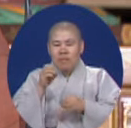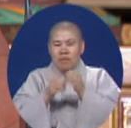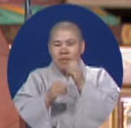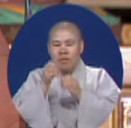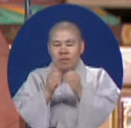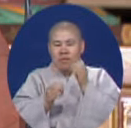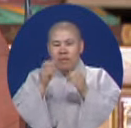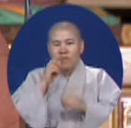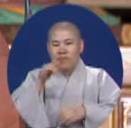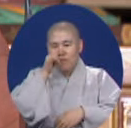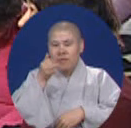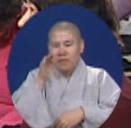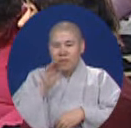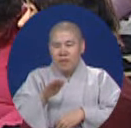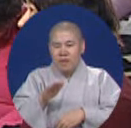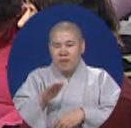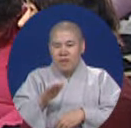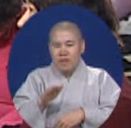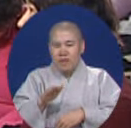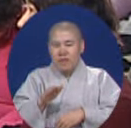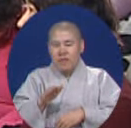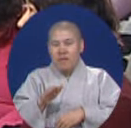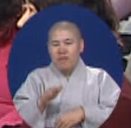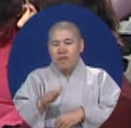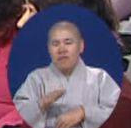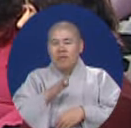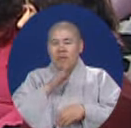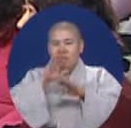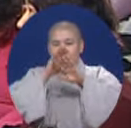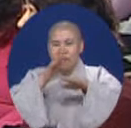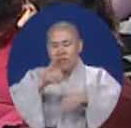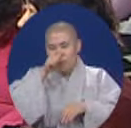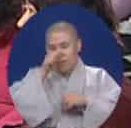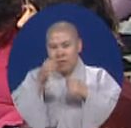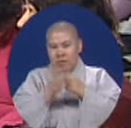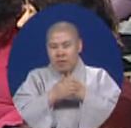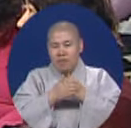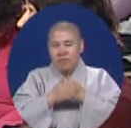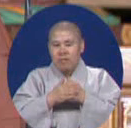이제 송이 진짜 이게 좋아서